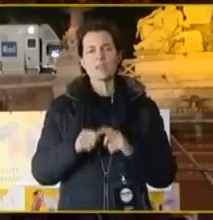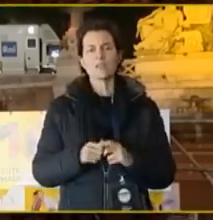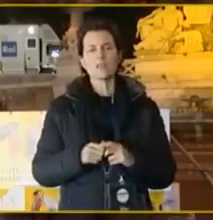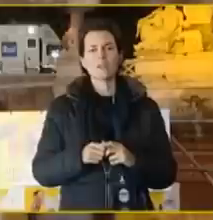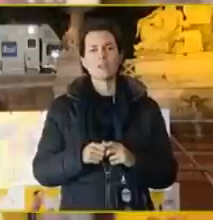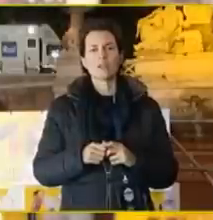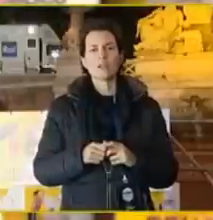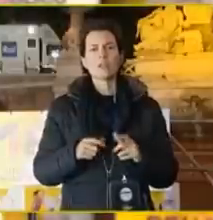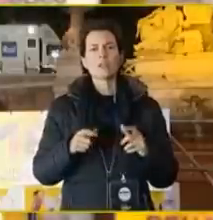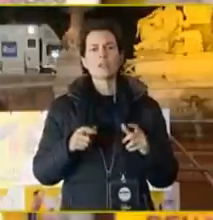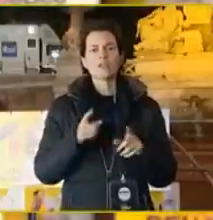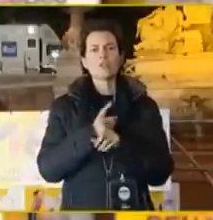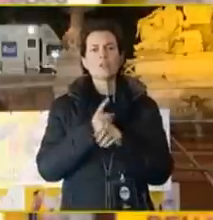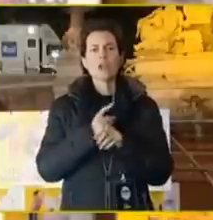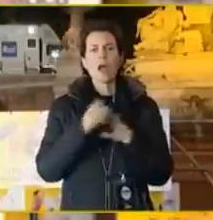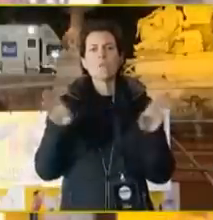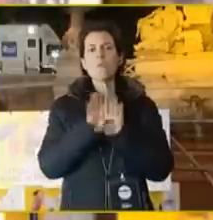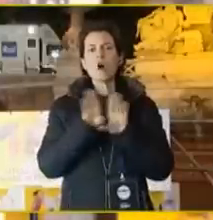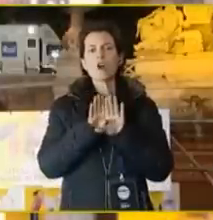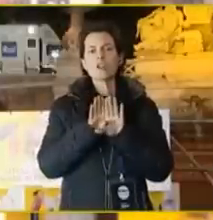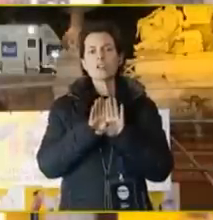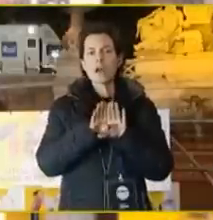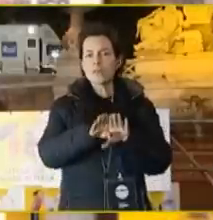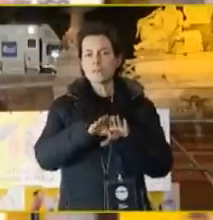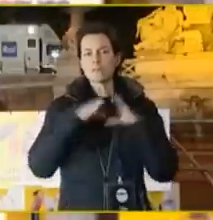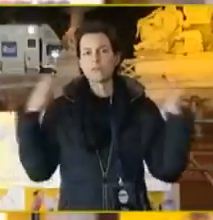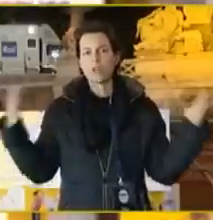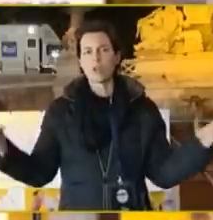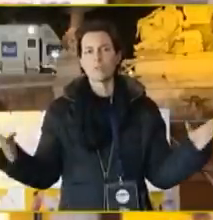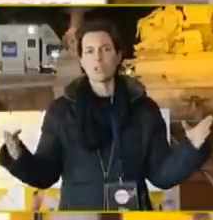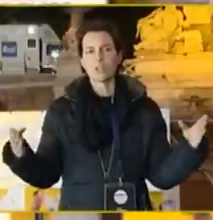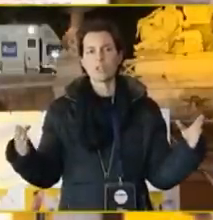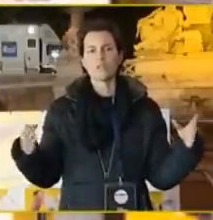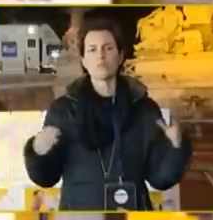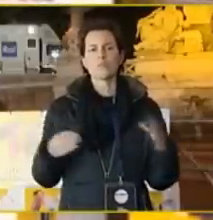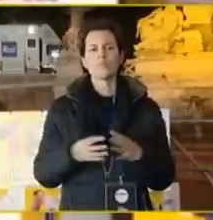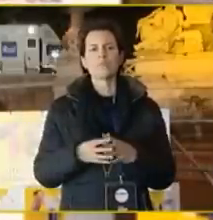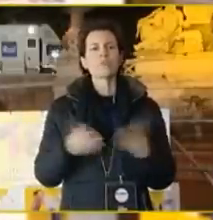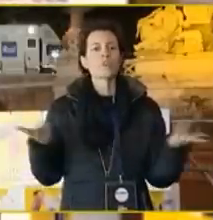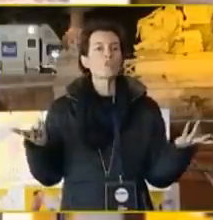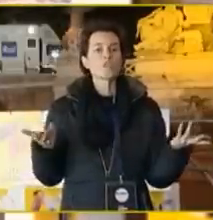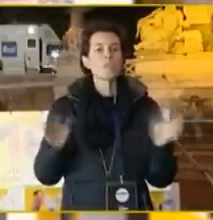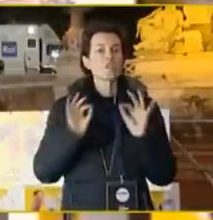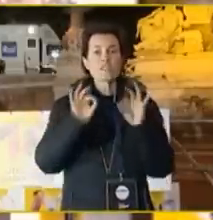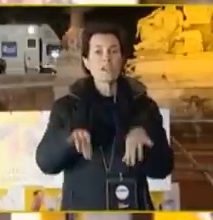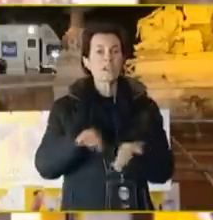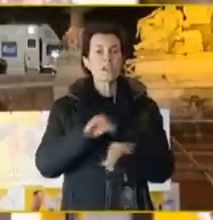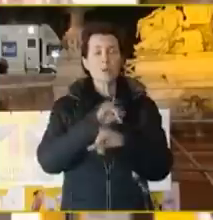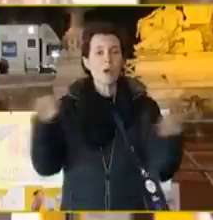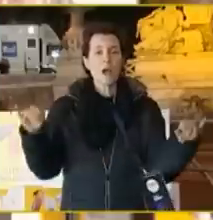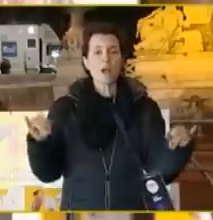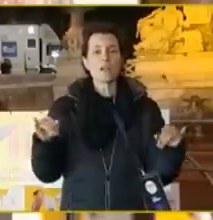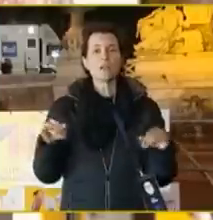dalla porta principale nel mondo che è cambiato. Perché così come è, non si va da nessuna parte. Chiedete